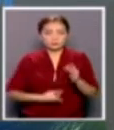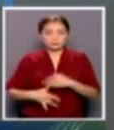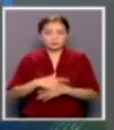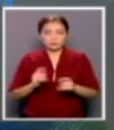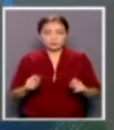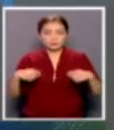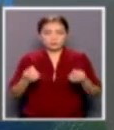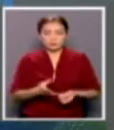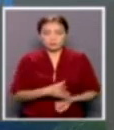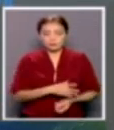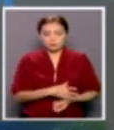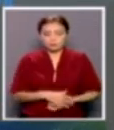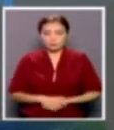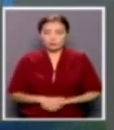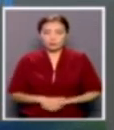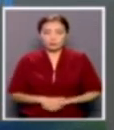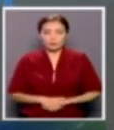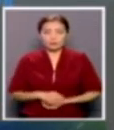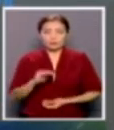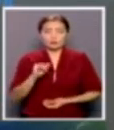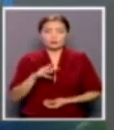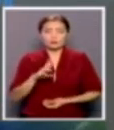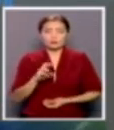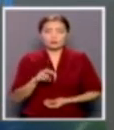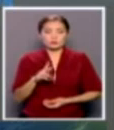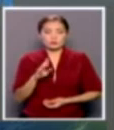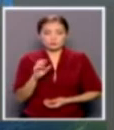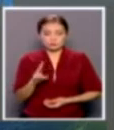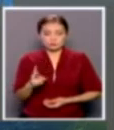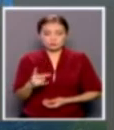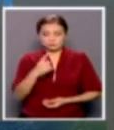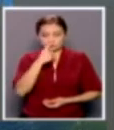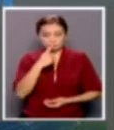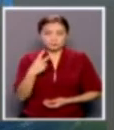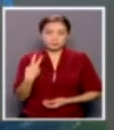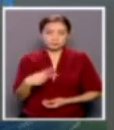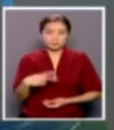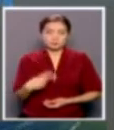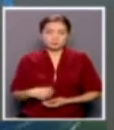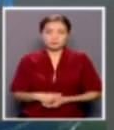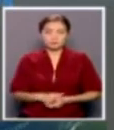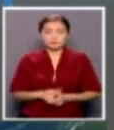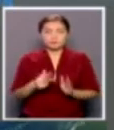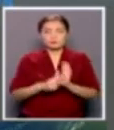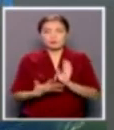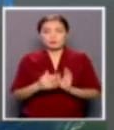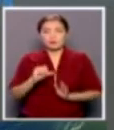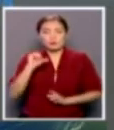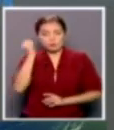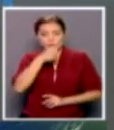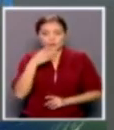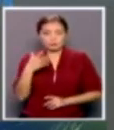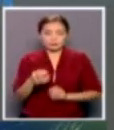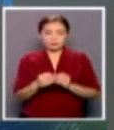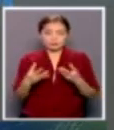жолдап кеткен ақын. Биыл Жумекен Нәжімеденовке туғанына 85 жыл толды. Міне